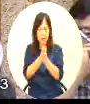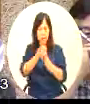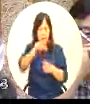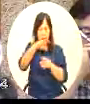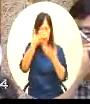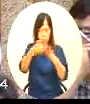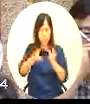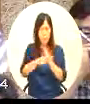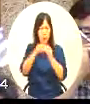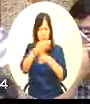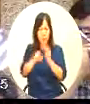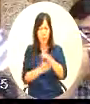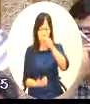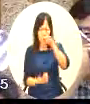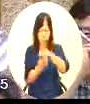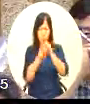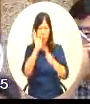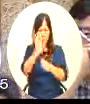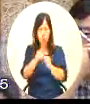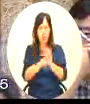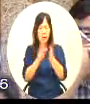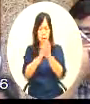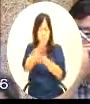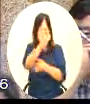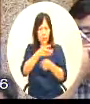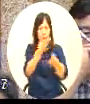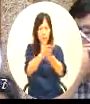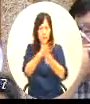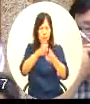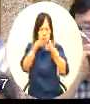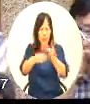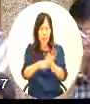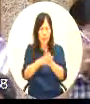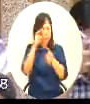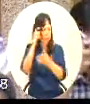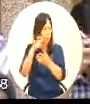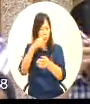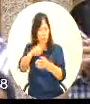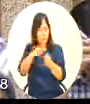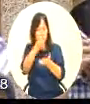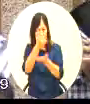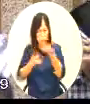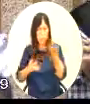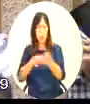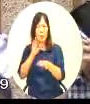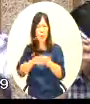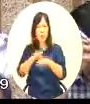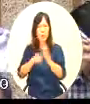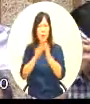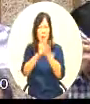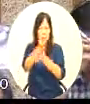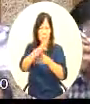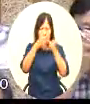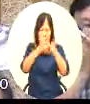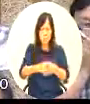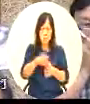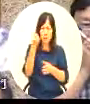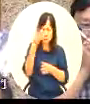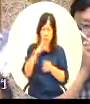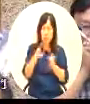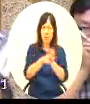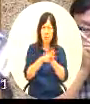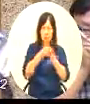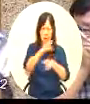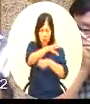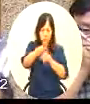实有超过上限，所以未来就会让办理不良的退场。但是最重要的是，未来增设的完全是要看区